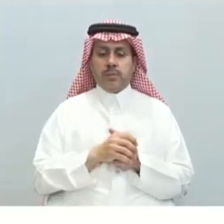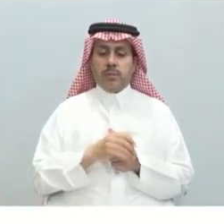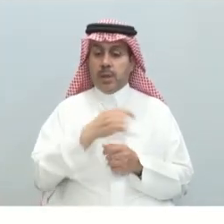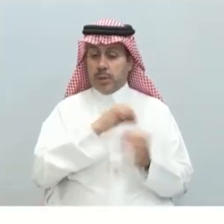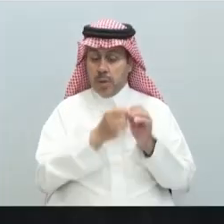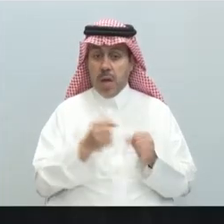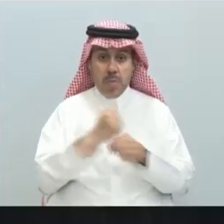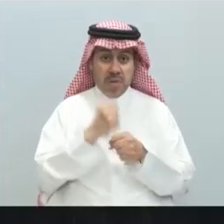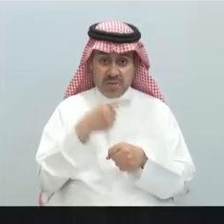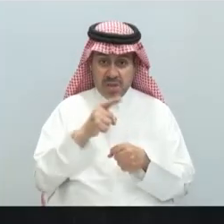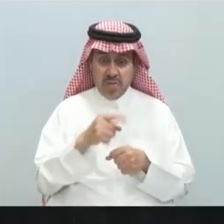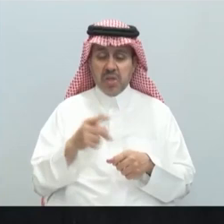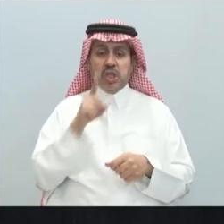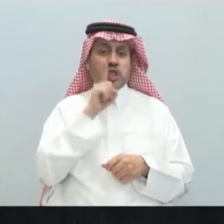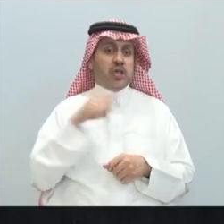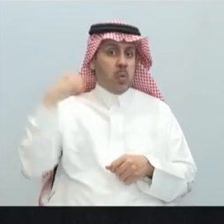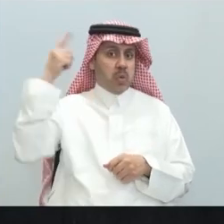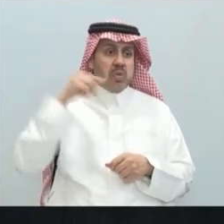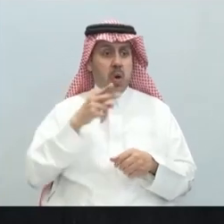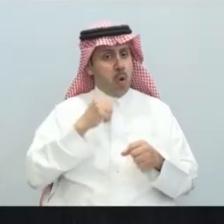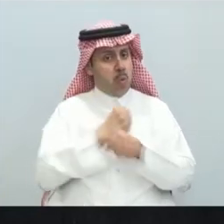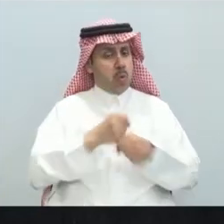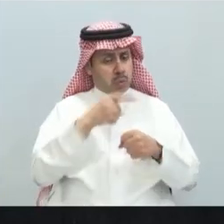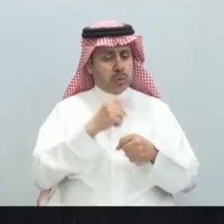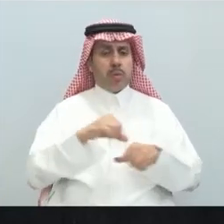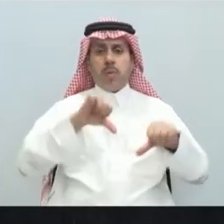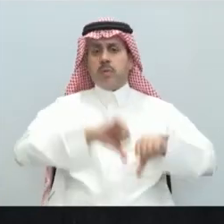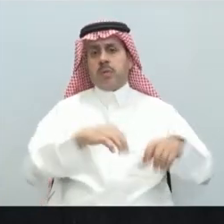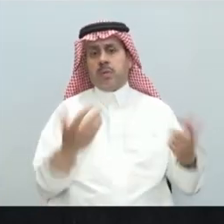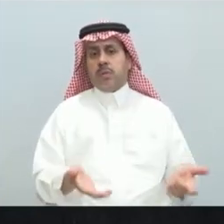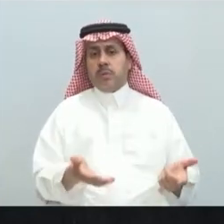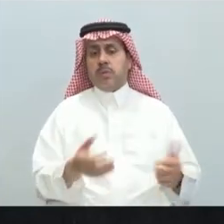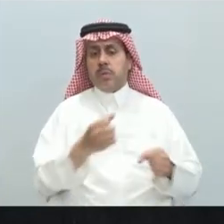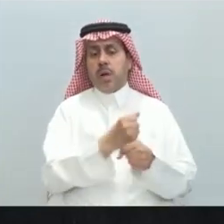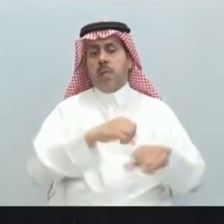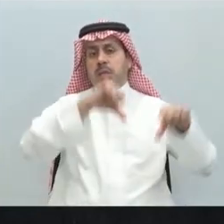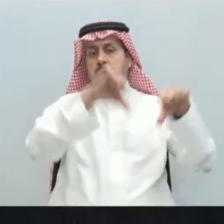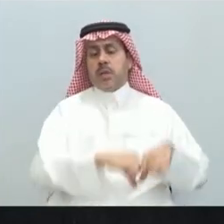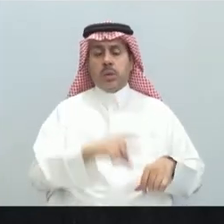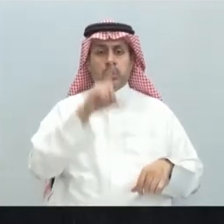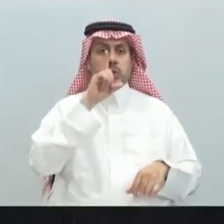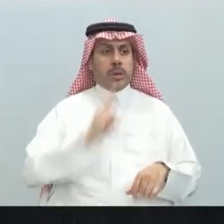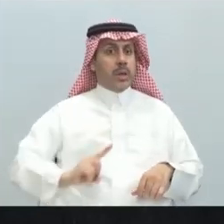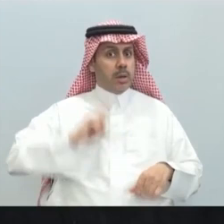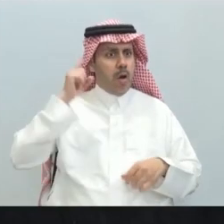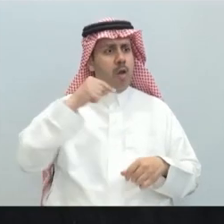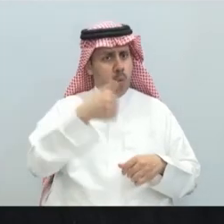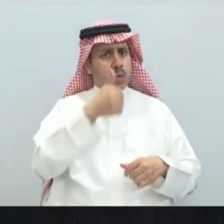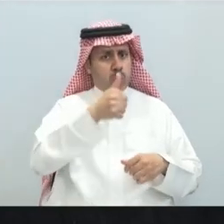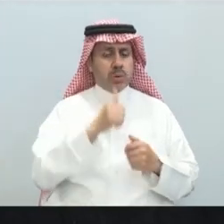صحيحه وهذا من تزيين الشيطان كما ذكرنا سابقا في درس سابق ان الشيطان يزين القبيح